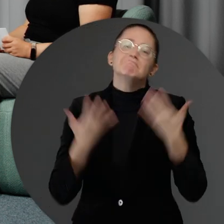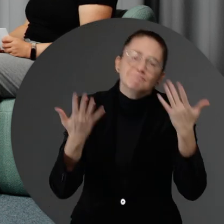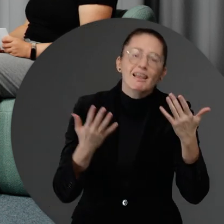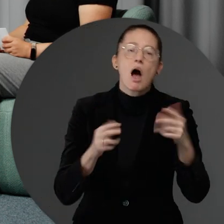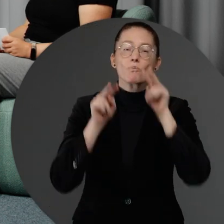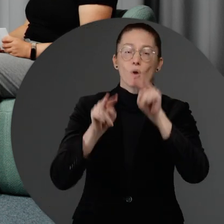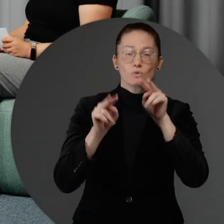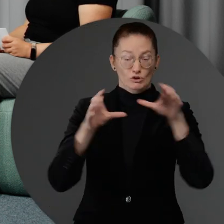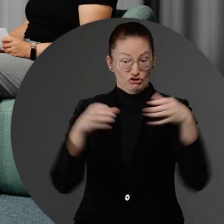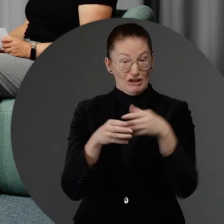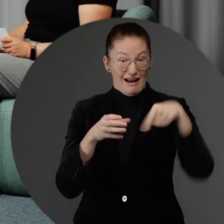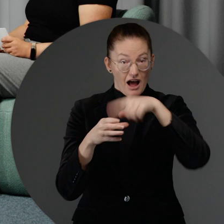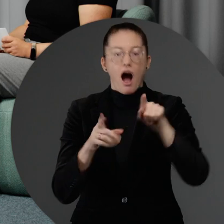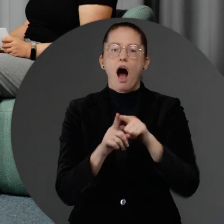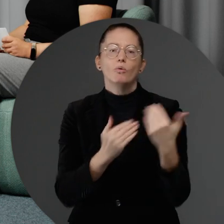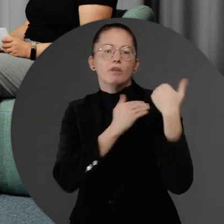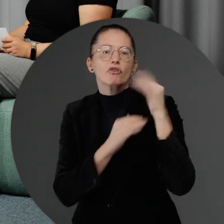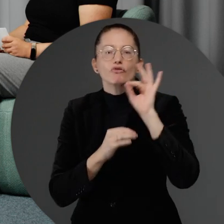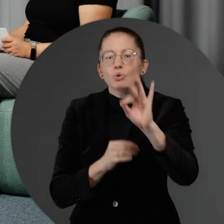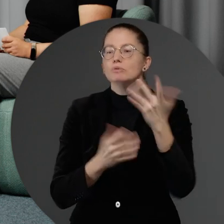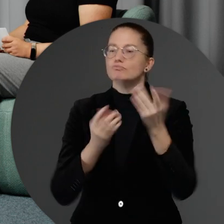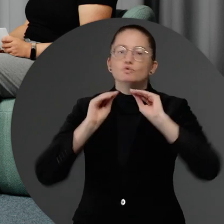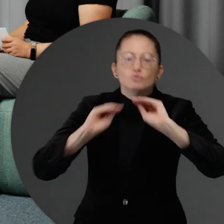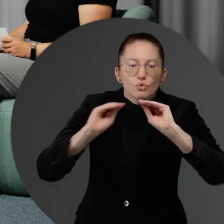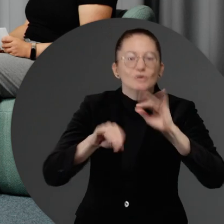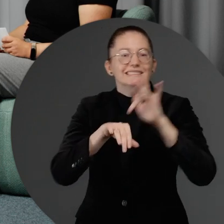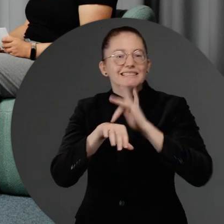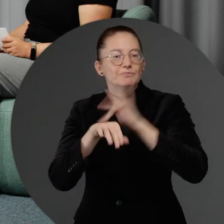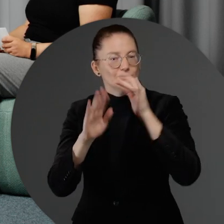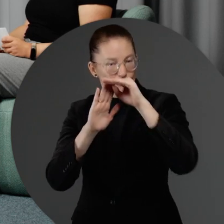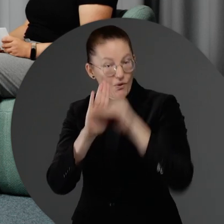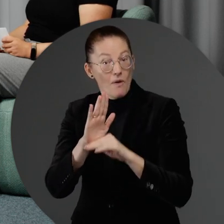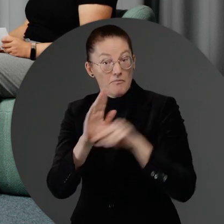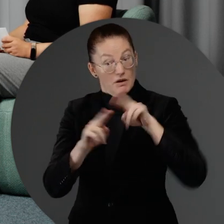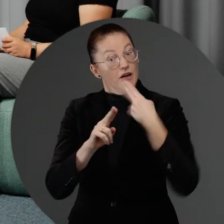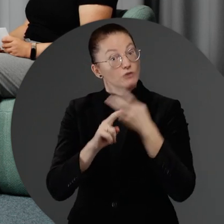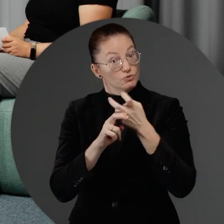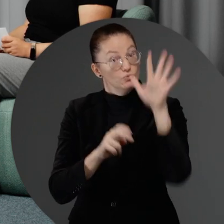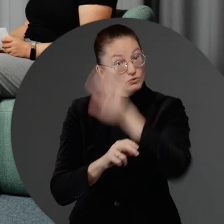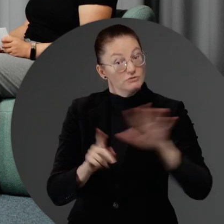Außerdem ist die Monitoringstelle zuständig für Schulungs- und